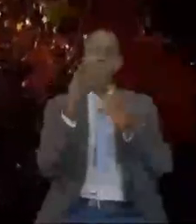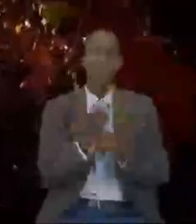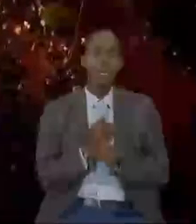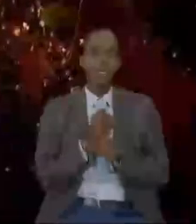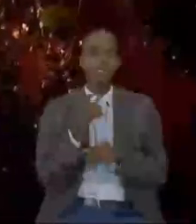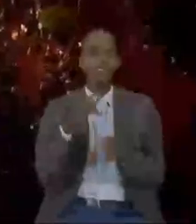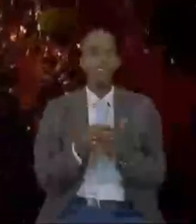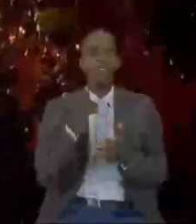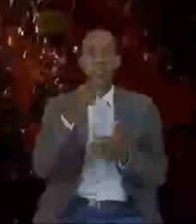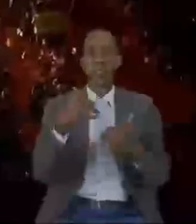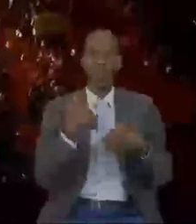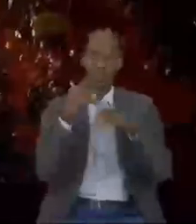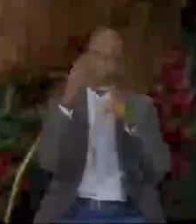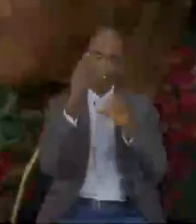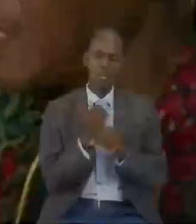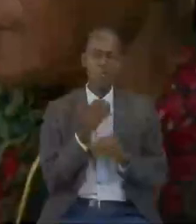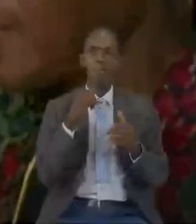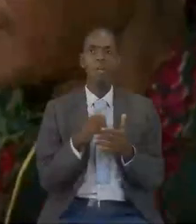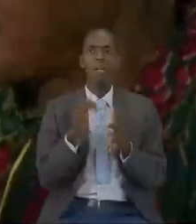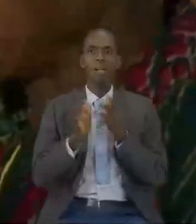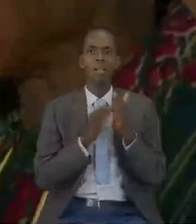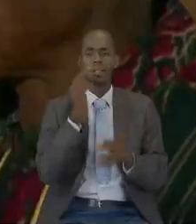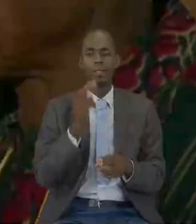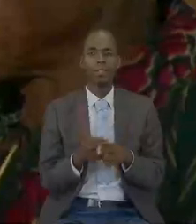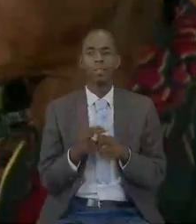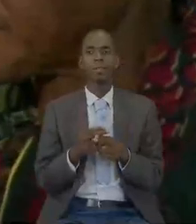Vous l'avez eu. Vous l'avez eu.